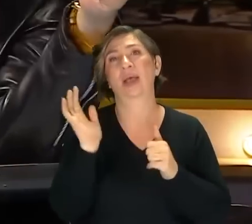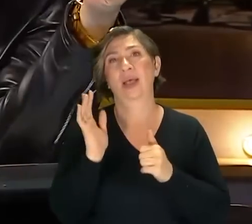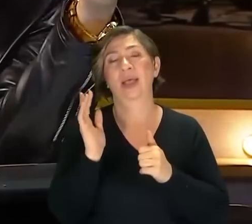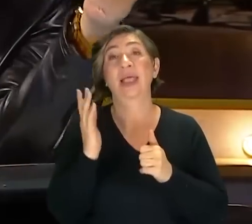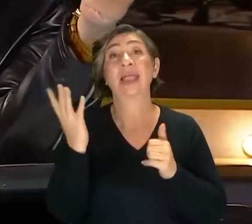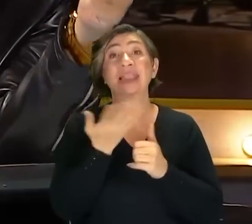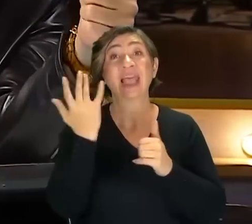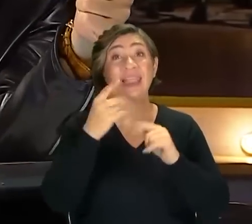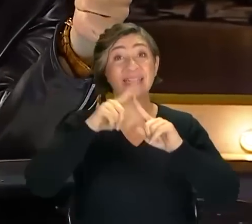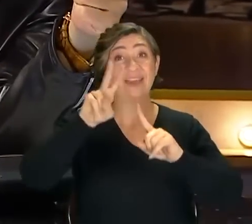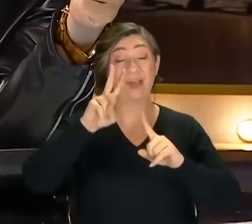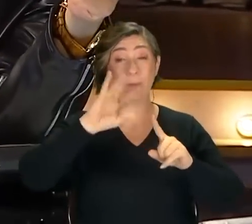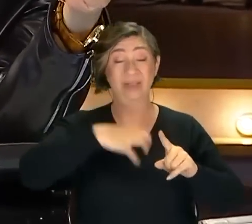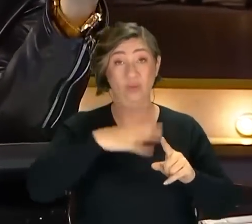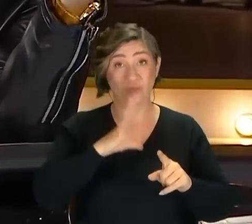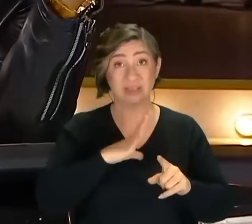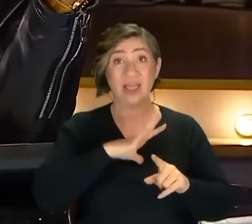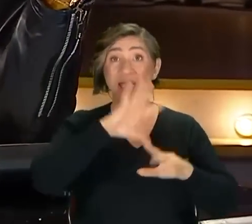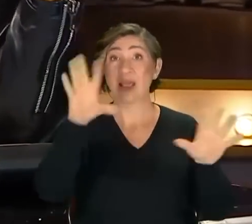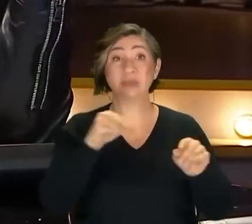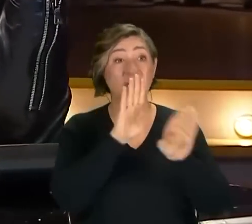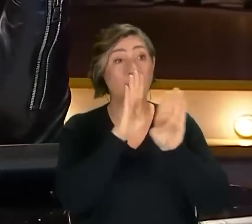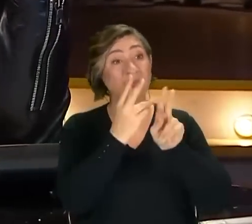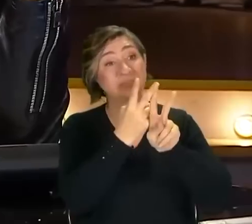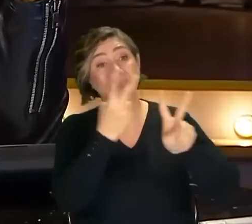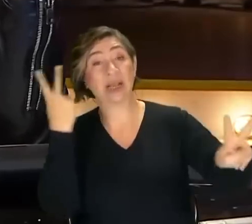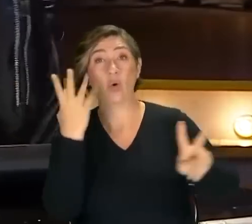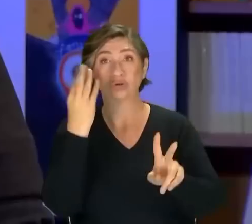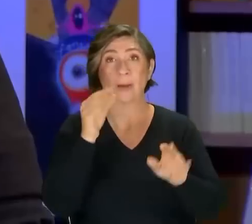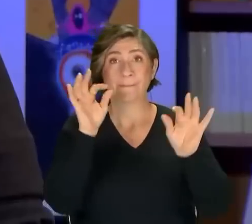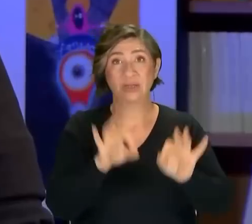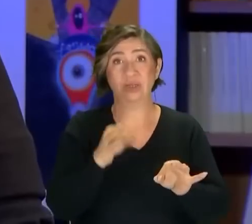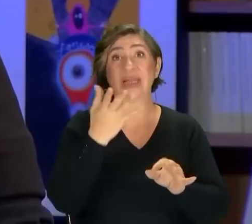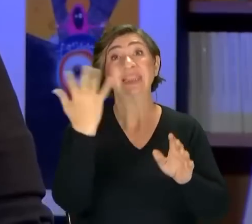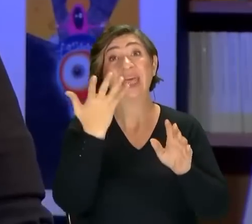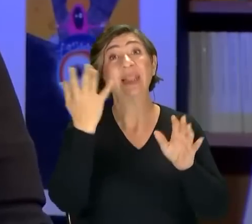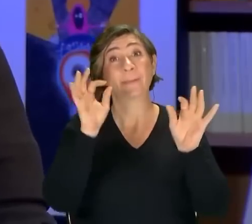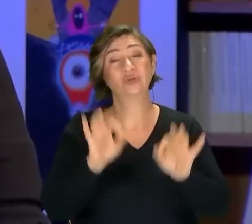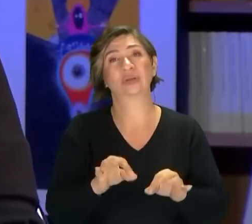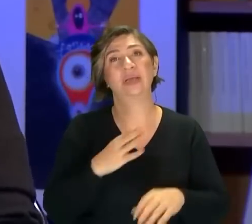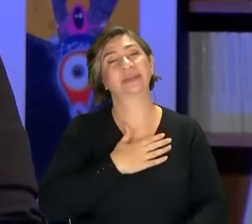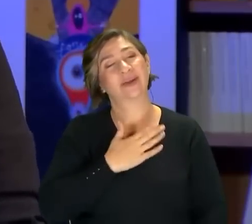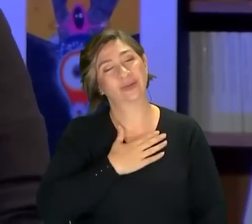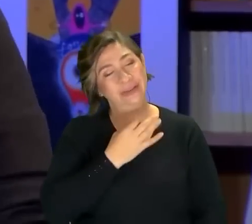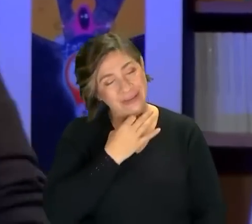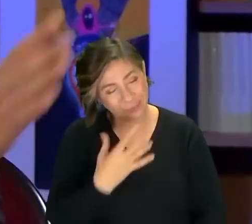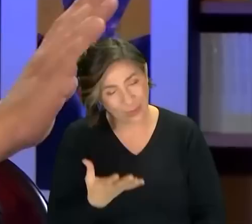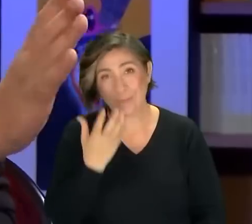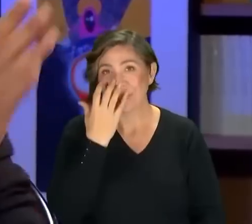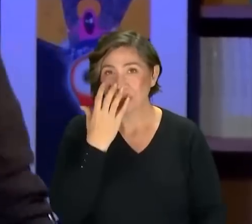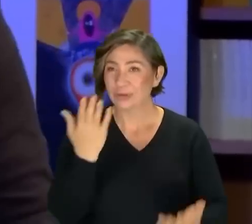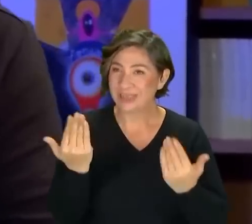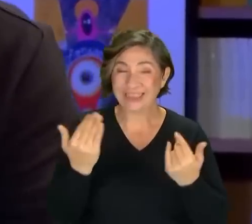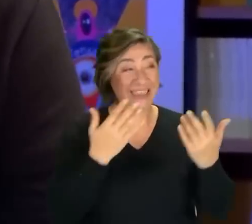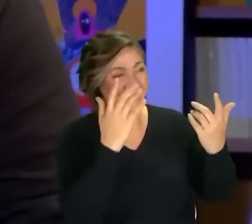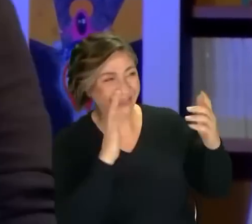Ne kadar kanal patronu varsa vallahi hepsi kapında dizilecek. Daha dizilmeye başladılar, daha da dizilecekler. Estağfurullah. Sağ olsunlar. Bekliyoruz. Hangi